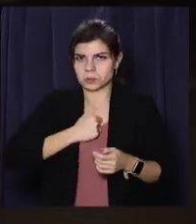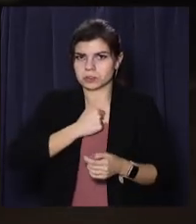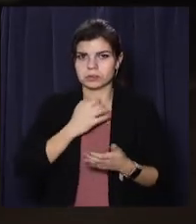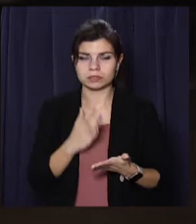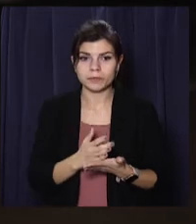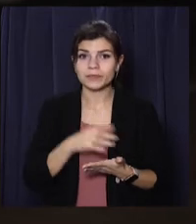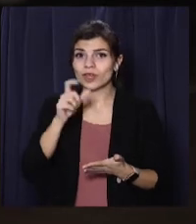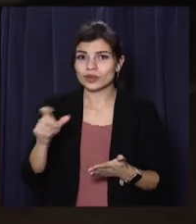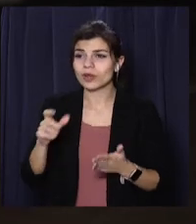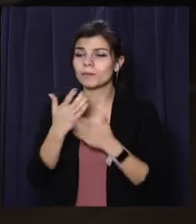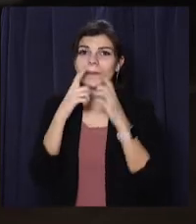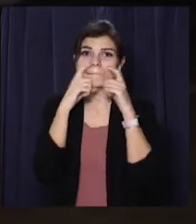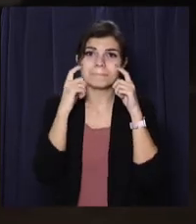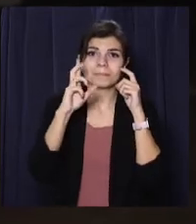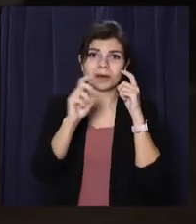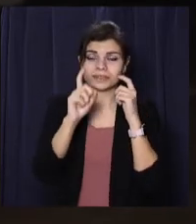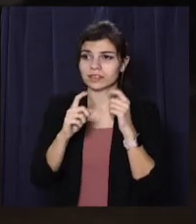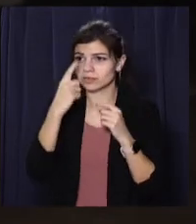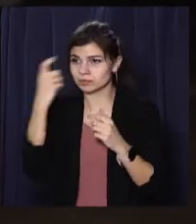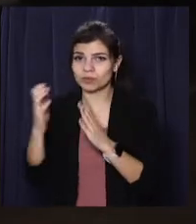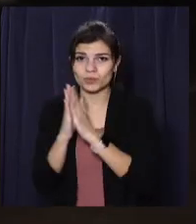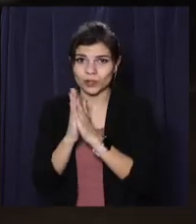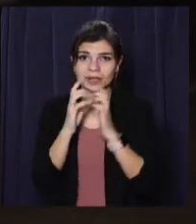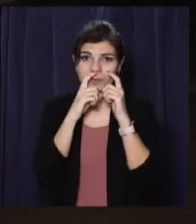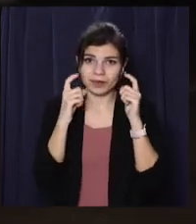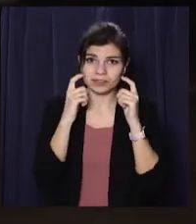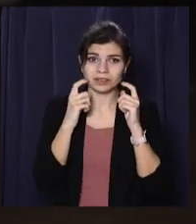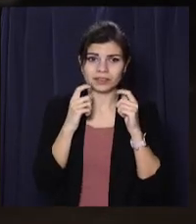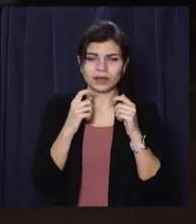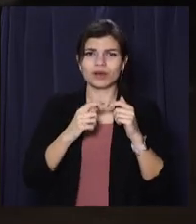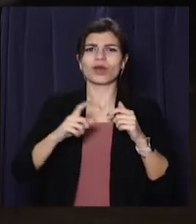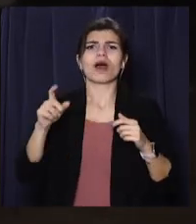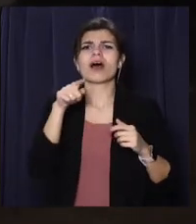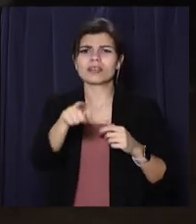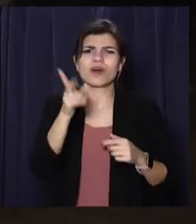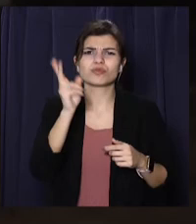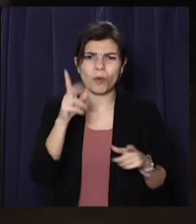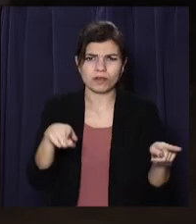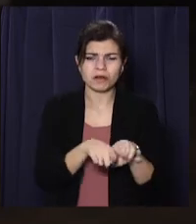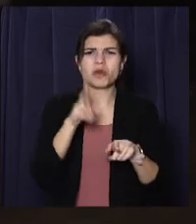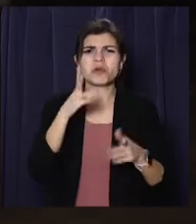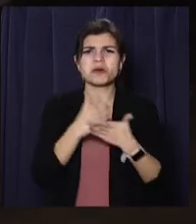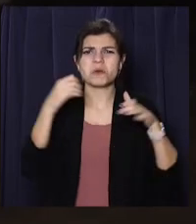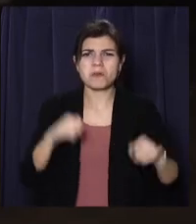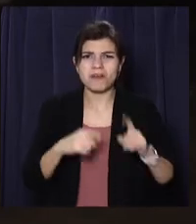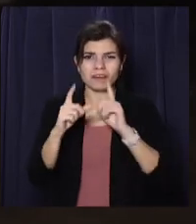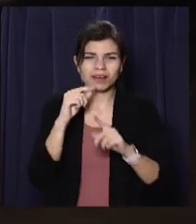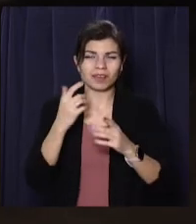замічання чоловіку, без маски сидить. Ділаєш замічання, а ти хто? Ну і починається